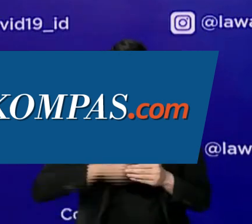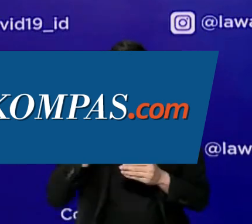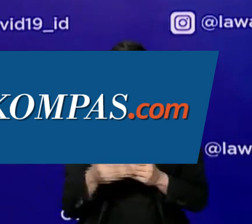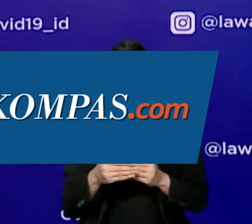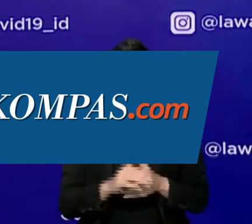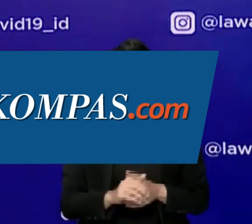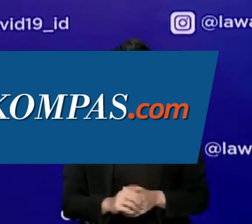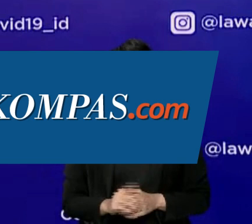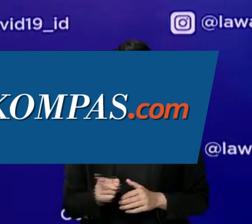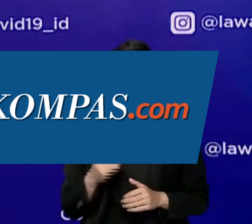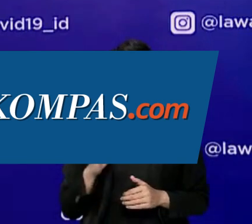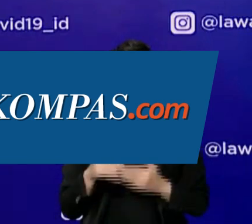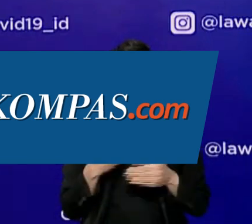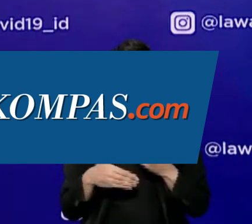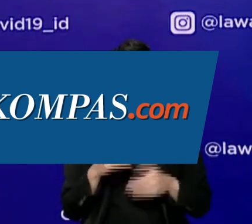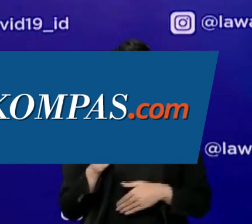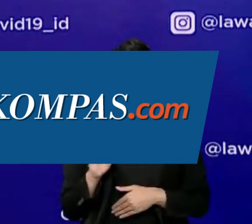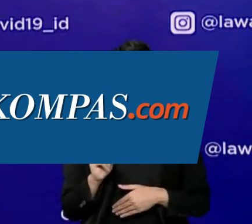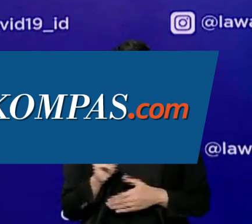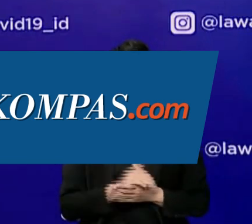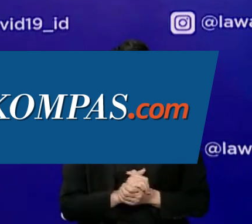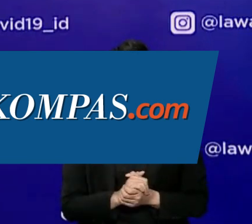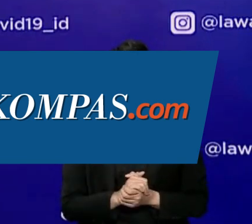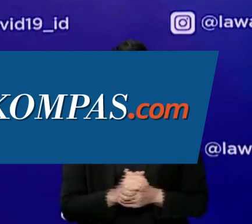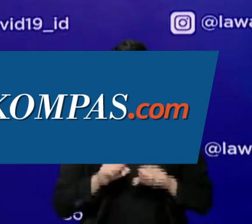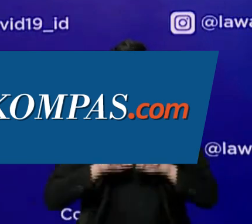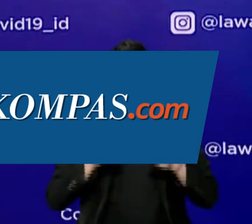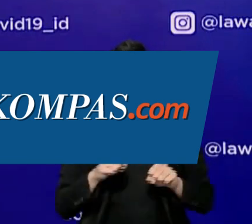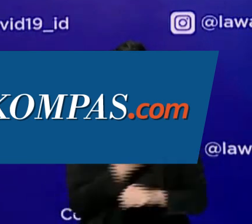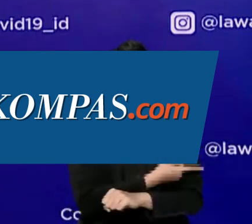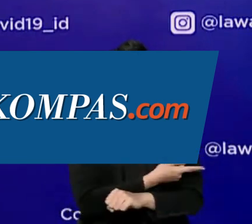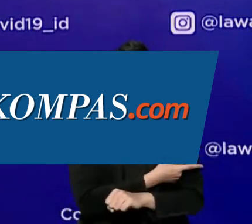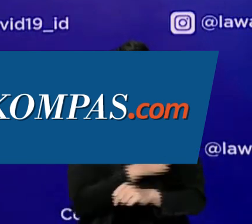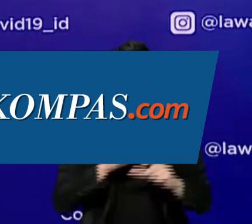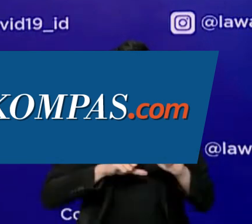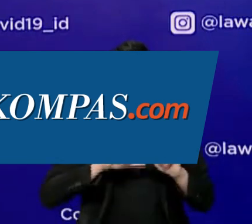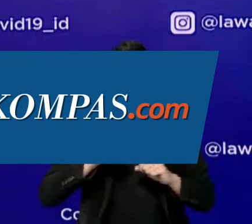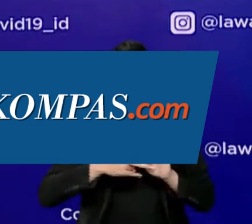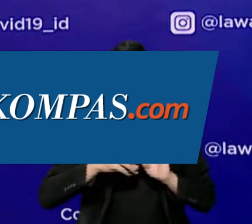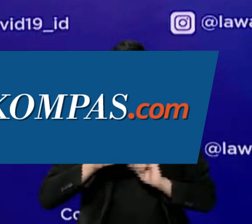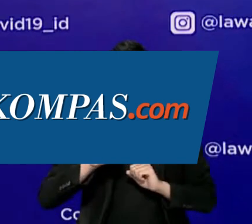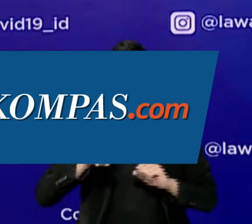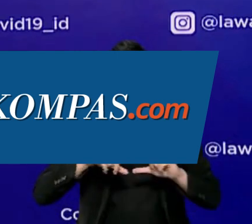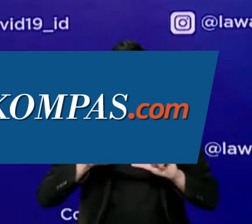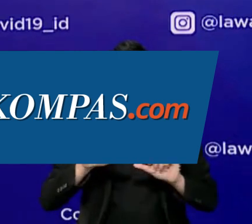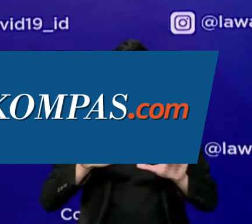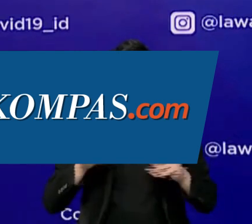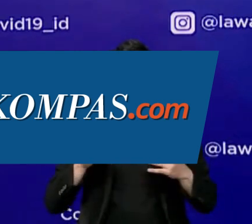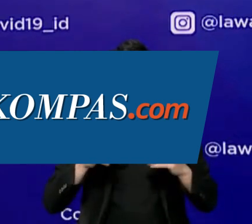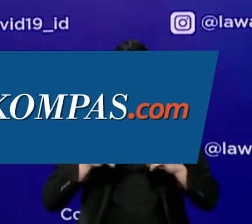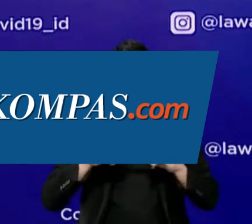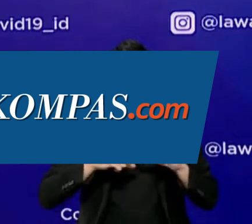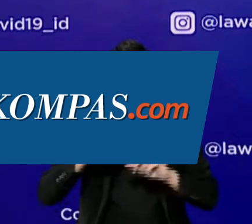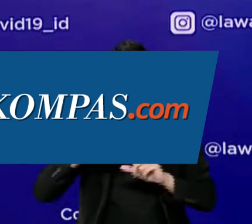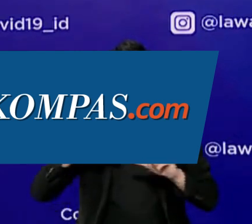POM tengah memproses EUA vaksin dari Pfizer, Sinovac, dan AstraZeneca.